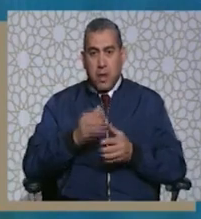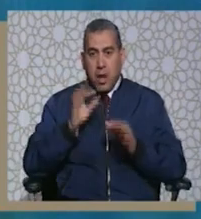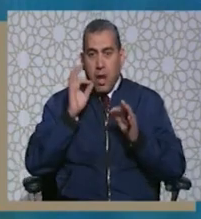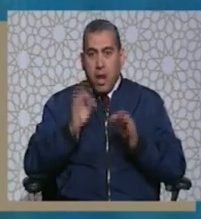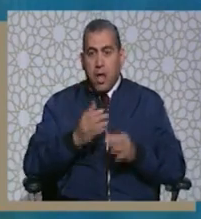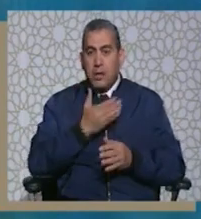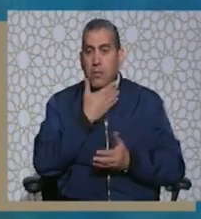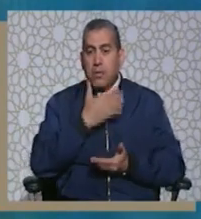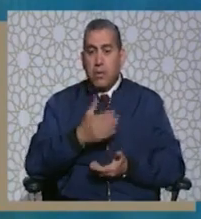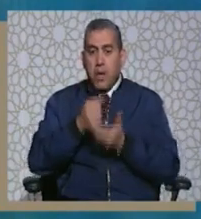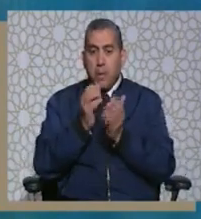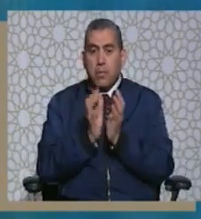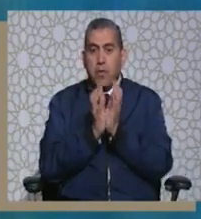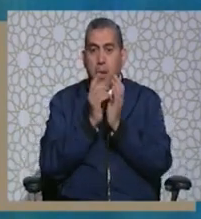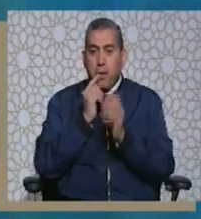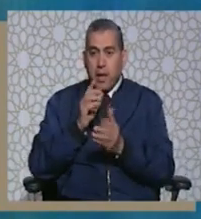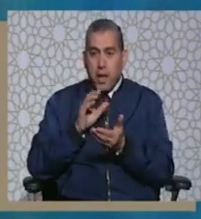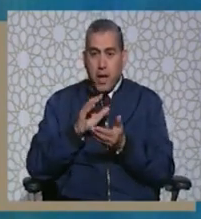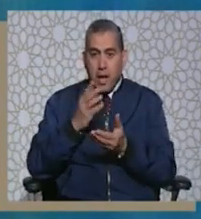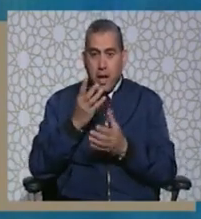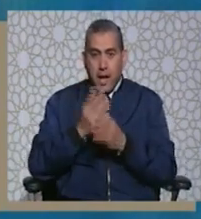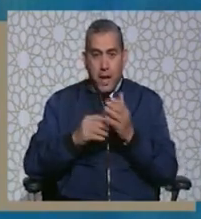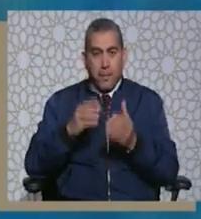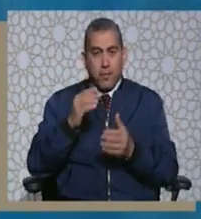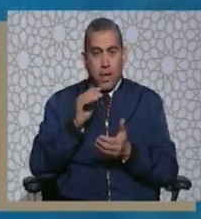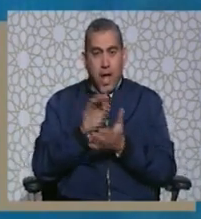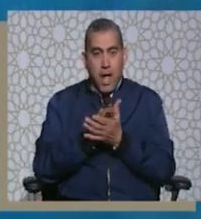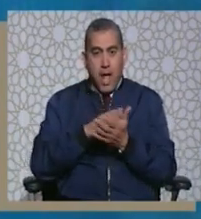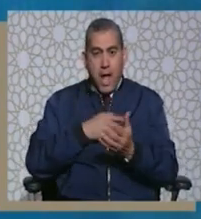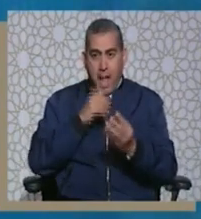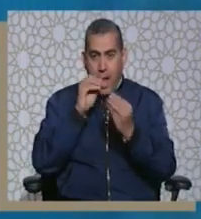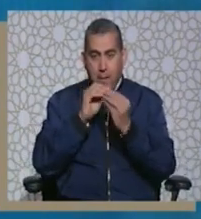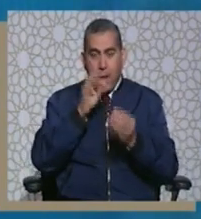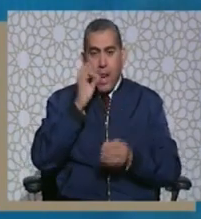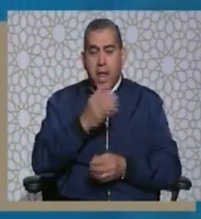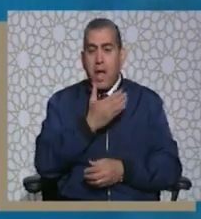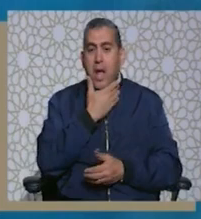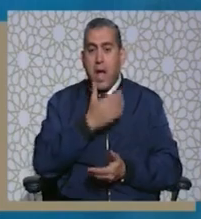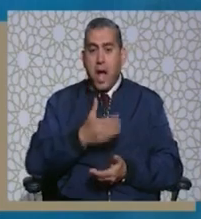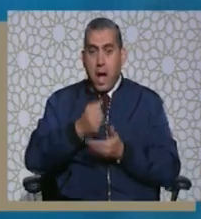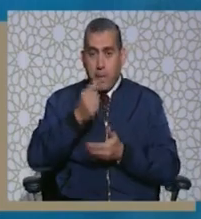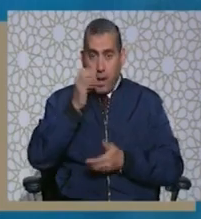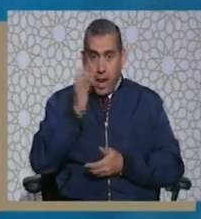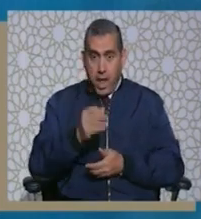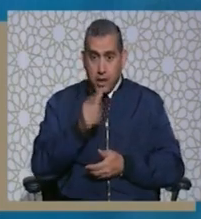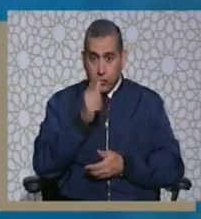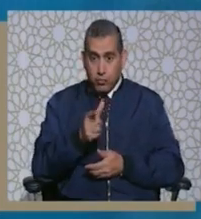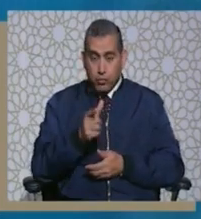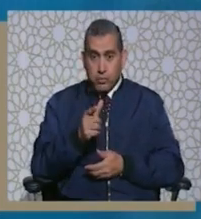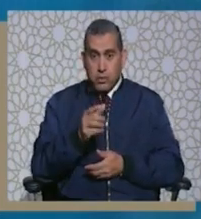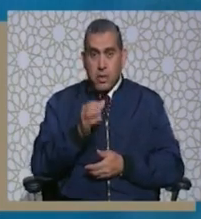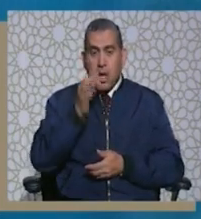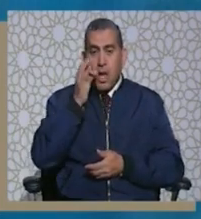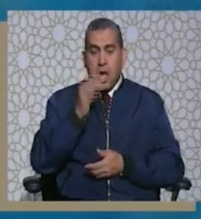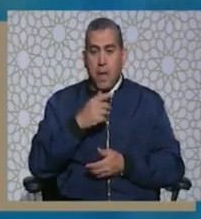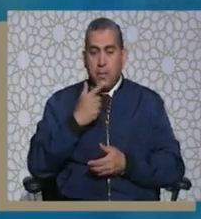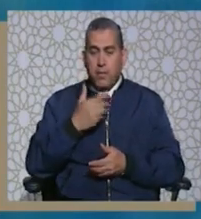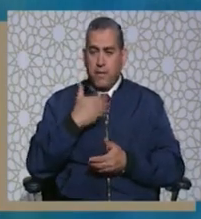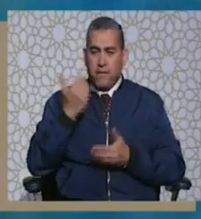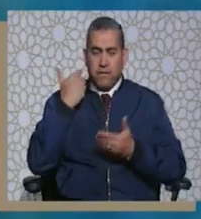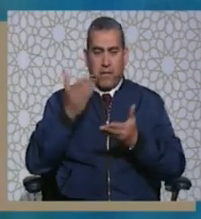لاحبابنا انا اسف ز لازم اقول لكم الحقيقه دي ضماننا لاحبابنا بيقلل